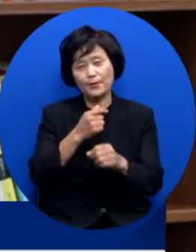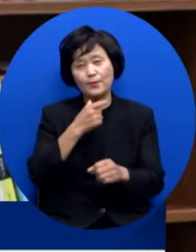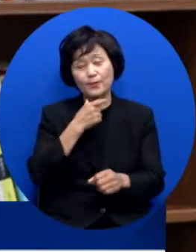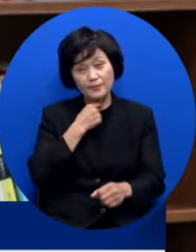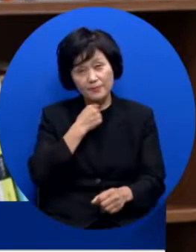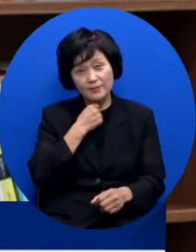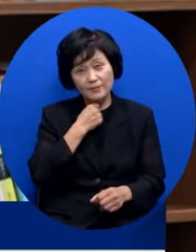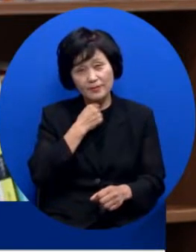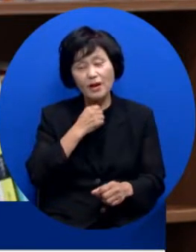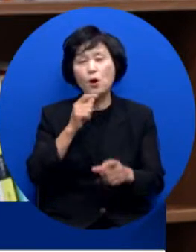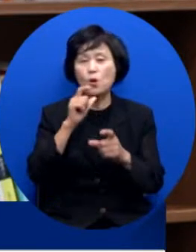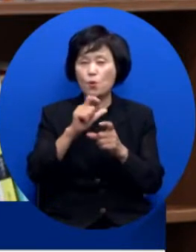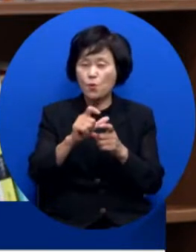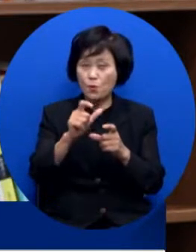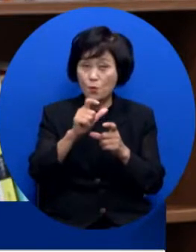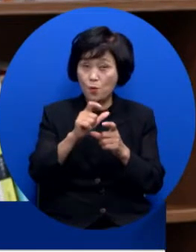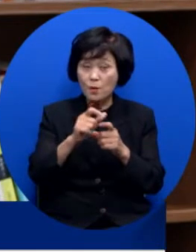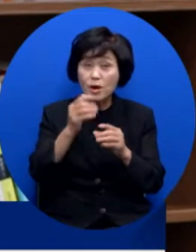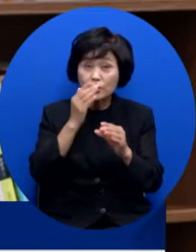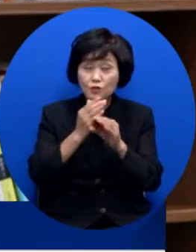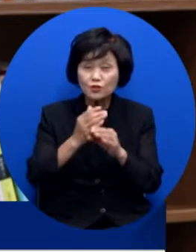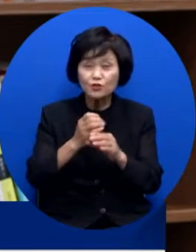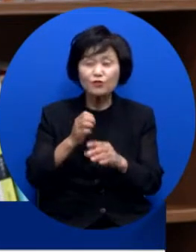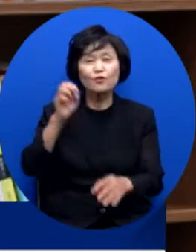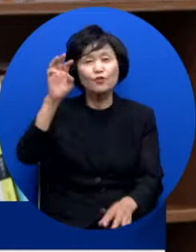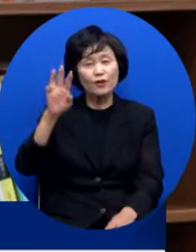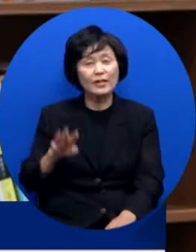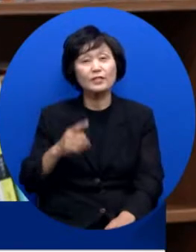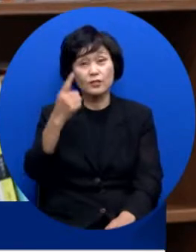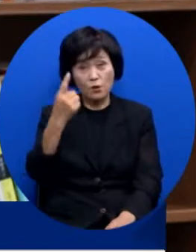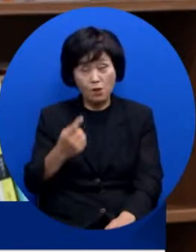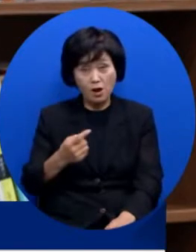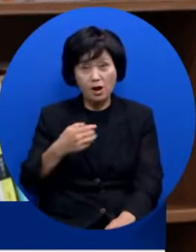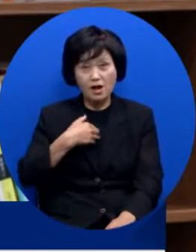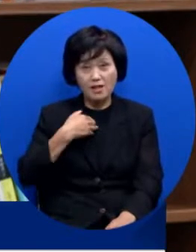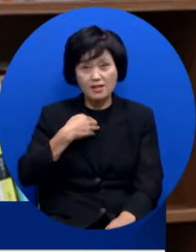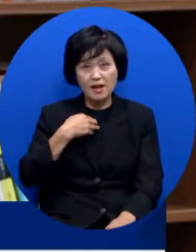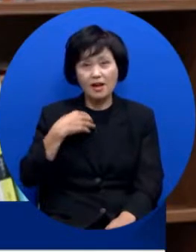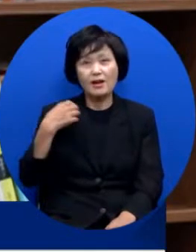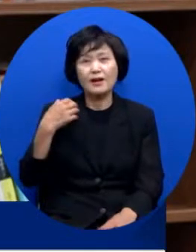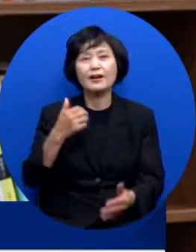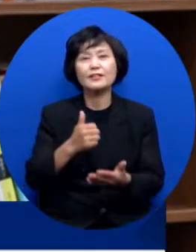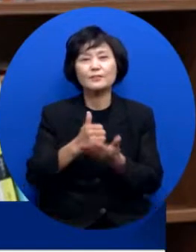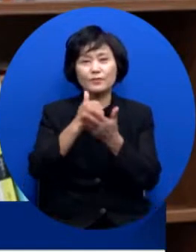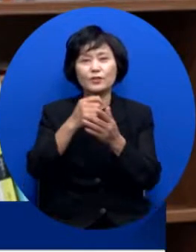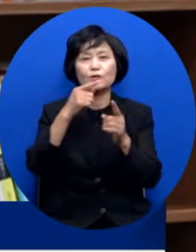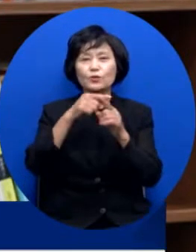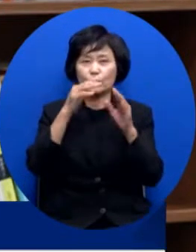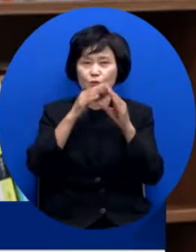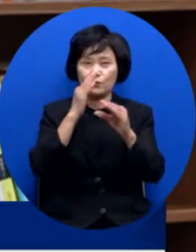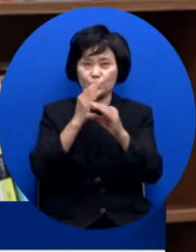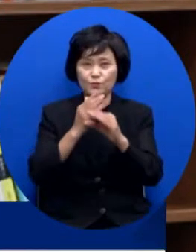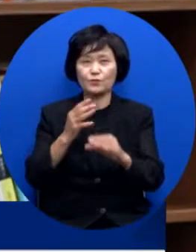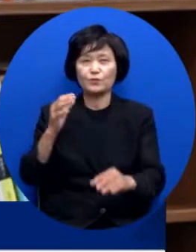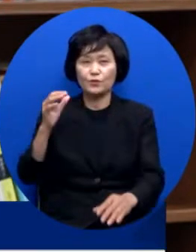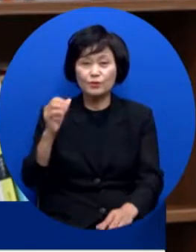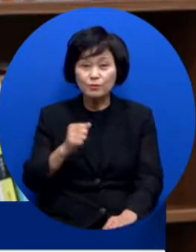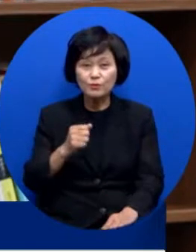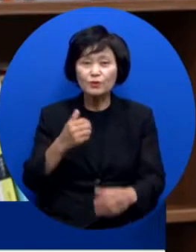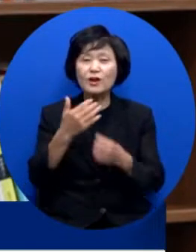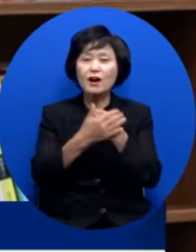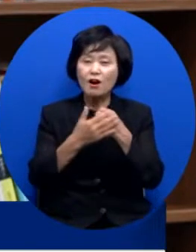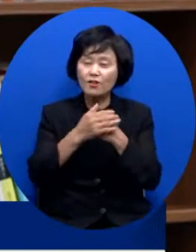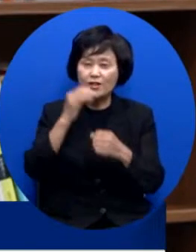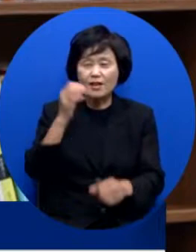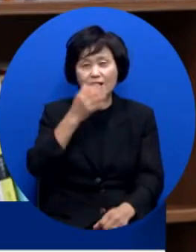고민하다가 광주에 와서 제가 목회하는 교회를 중심으로 다음 세대들이 은혜, 성령의